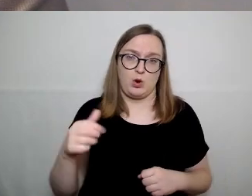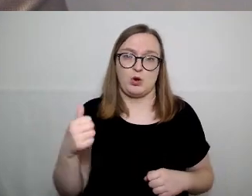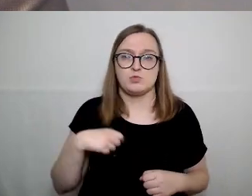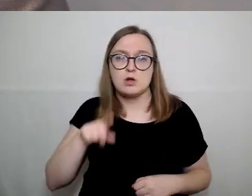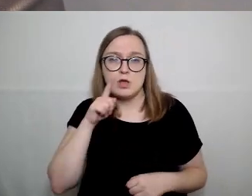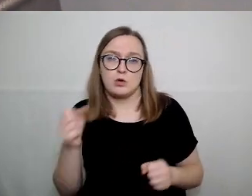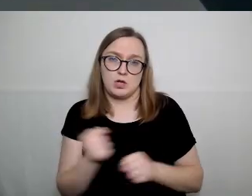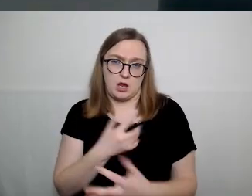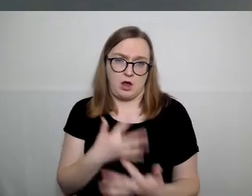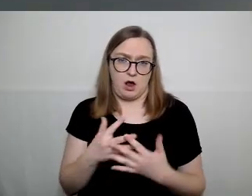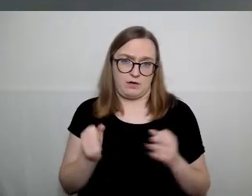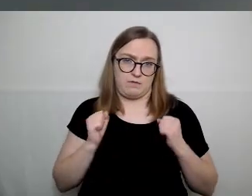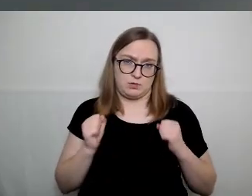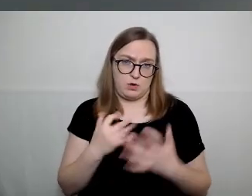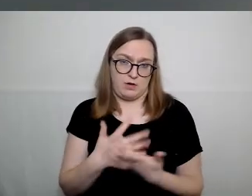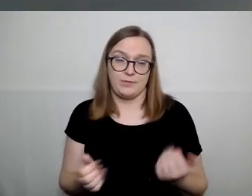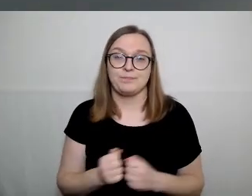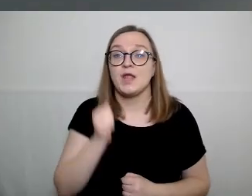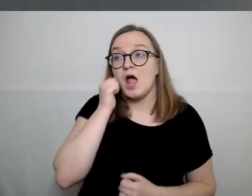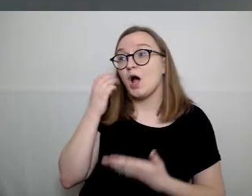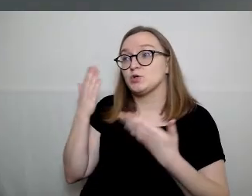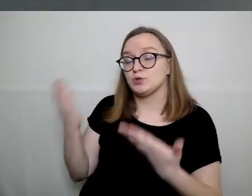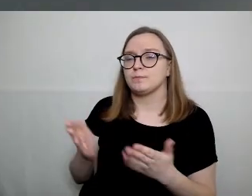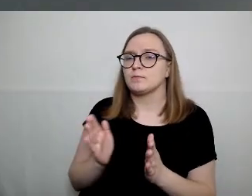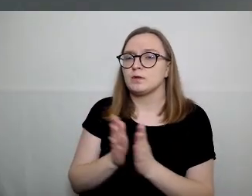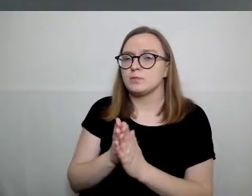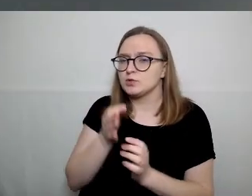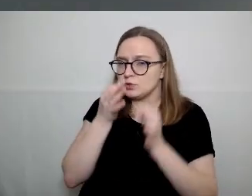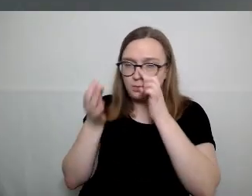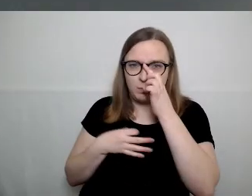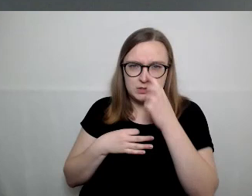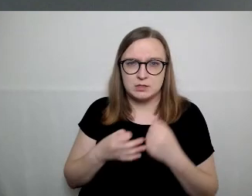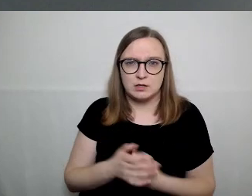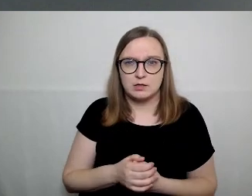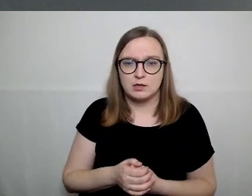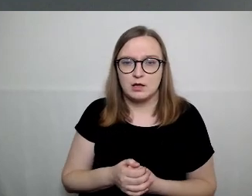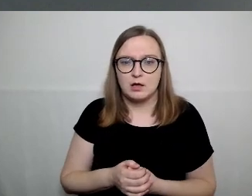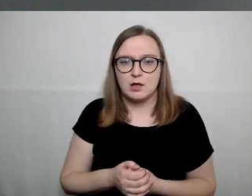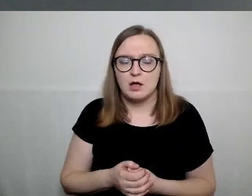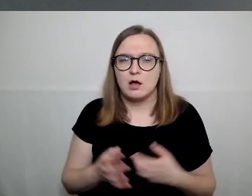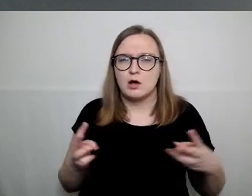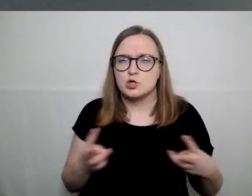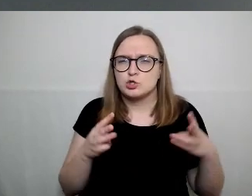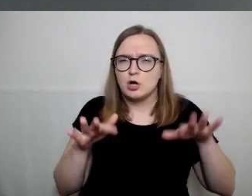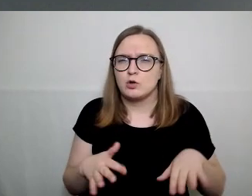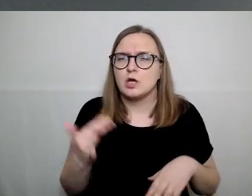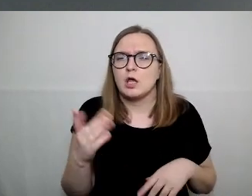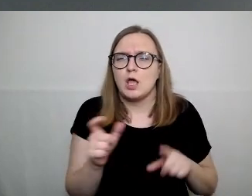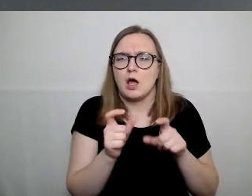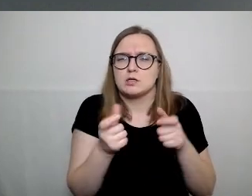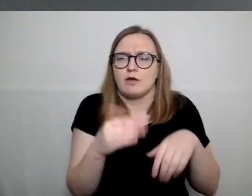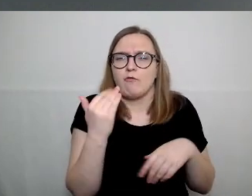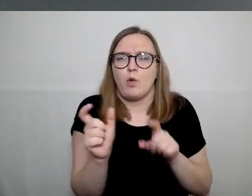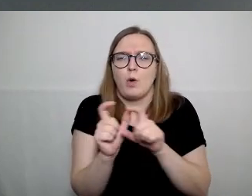veiklą. Dėkuoju Jums. Patikslinkit, prašau, kiek savivaldybės įmonių yra Šakiuose? Kelios.